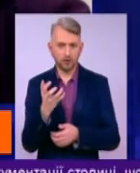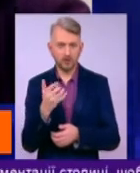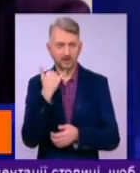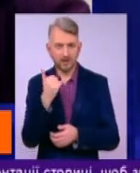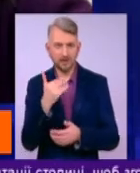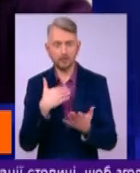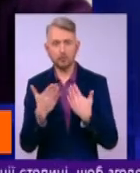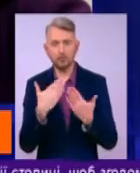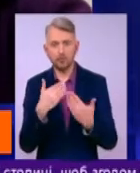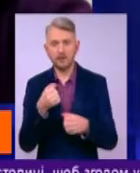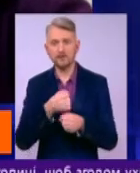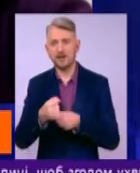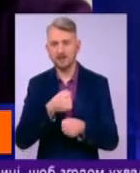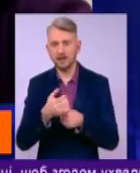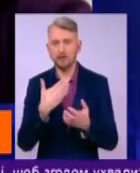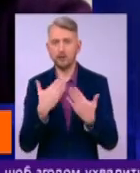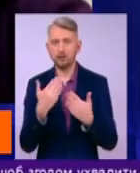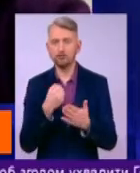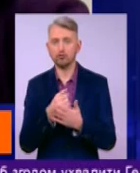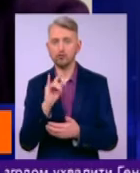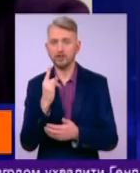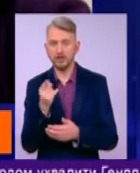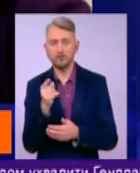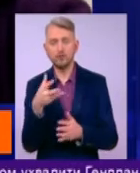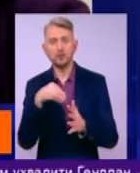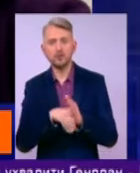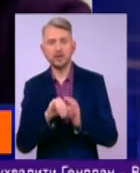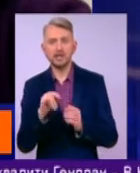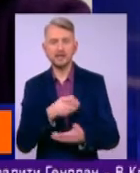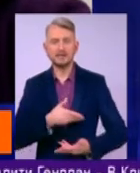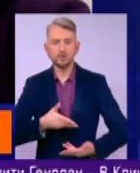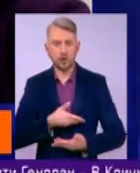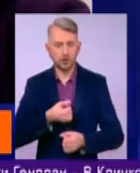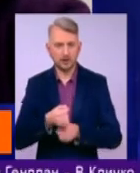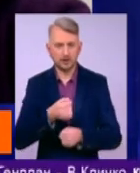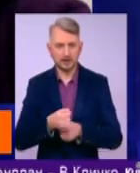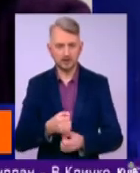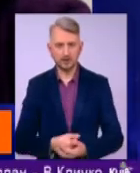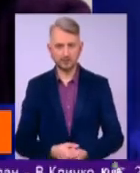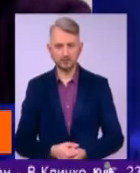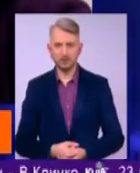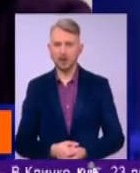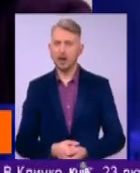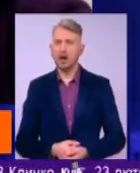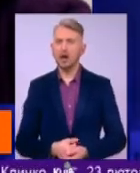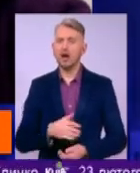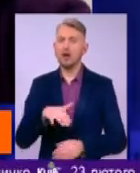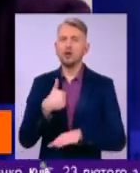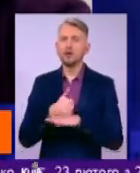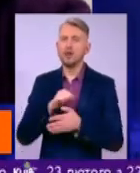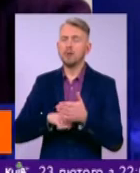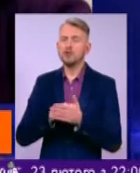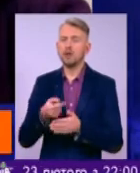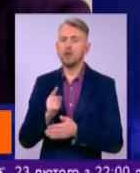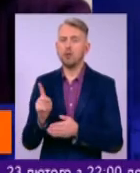стосувалися насильства по відношенню до дитини, в тому числі і сексуального насильства. А основна причина того,